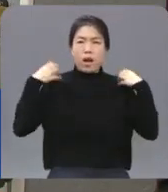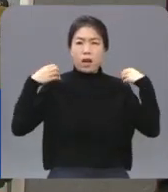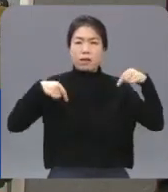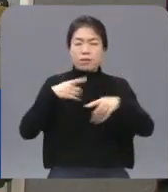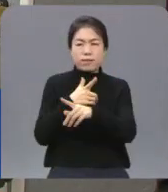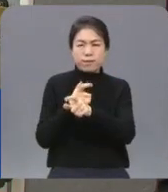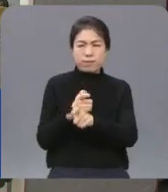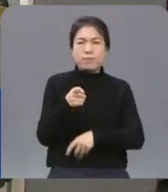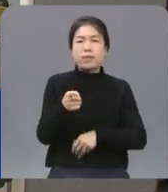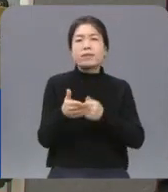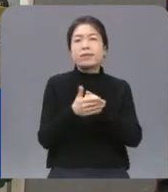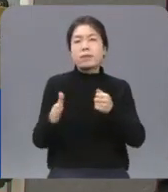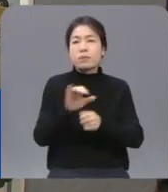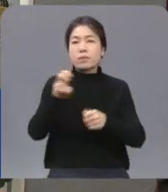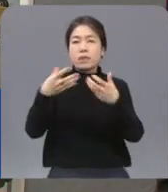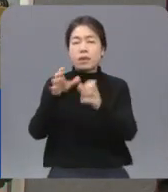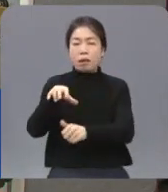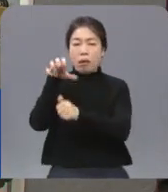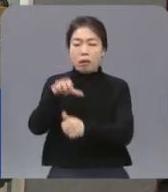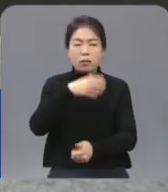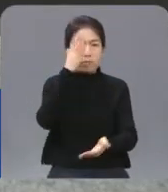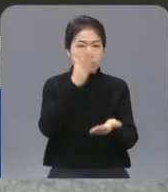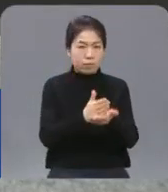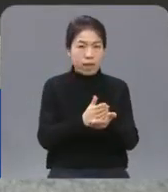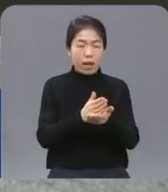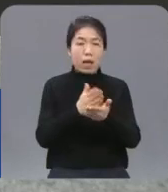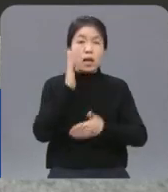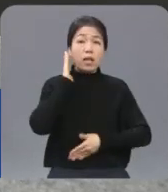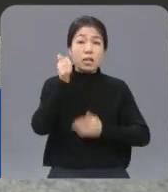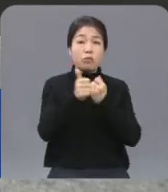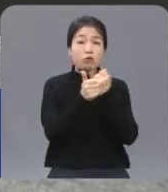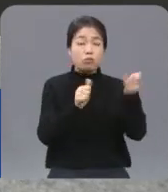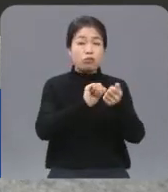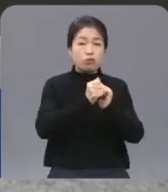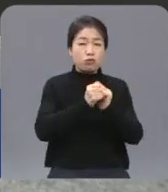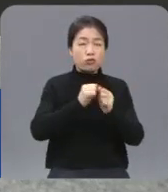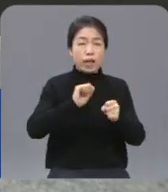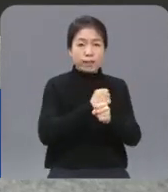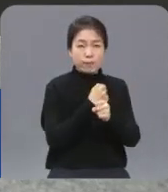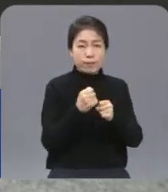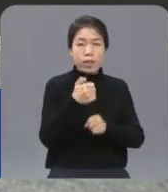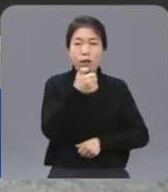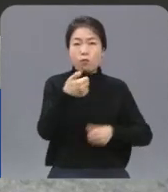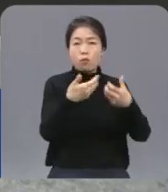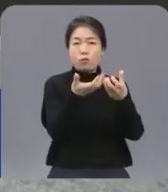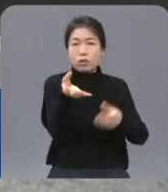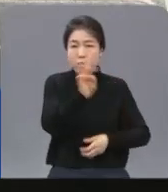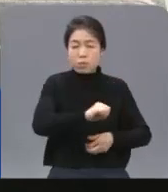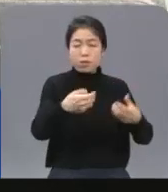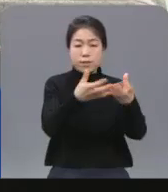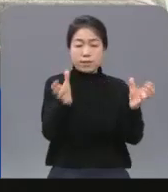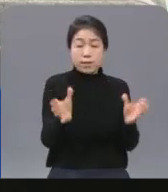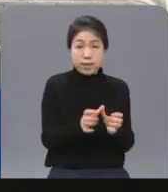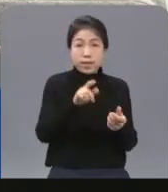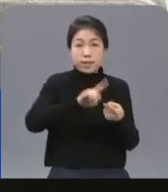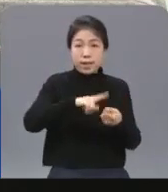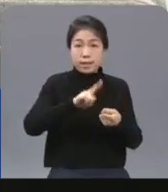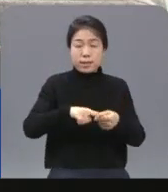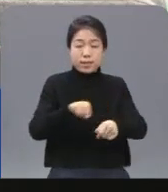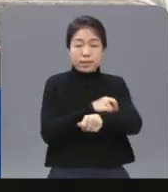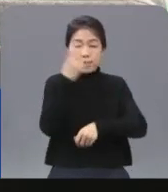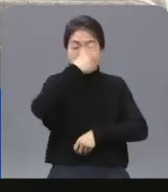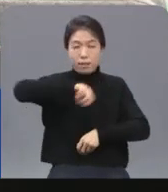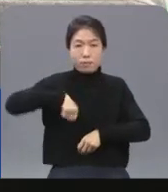있다며 야당 탄압을 중단하고 김건희 주가 조작과 50억 클럽에 대한 특검을 수용하라고 요구했습니다